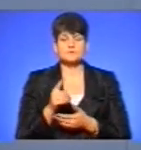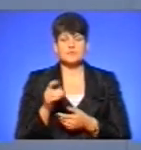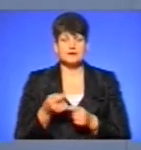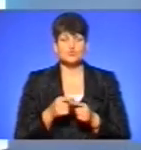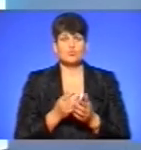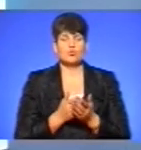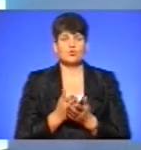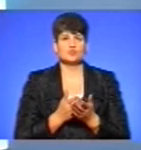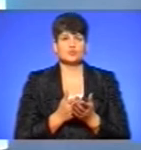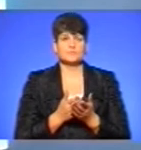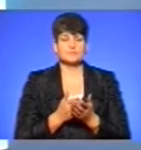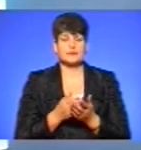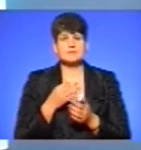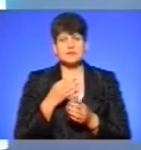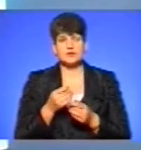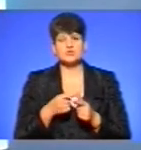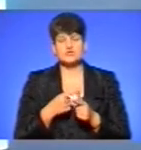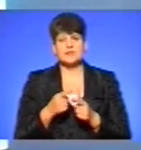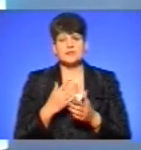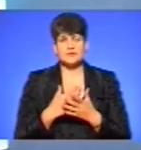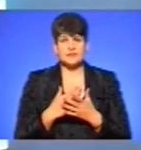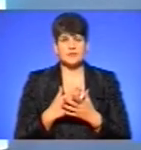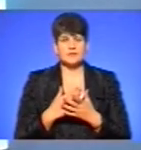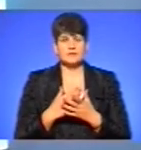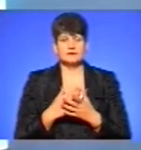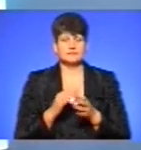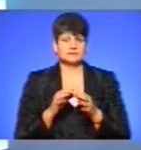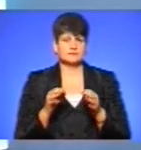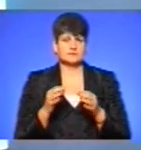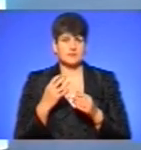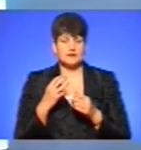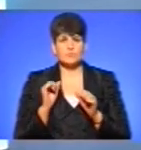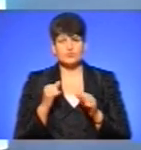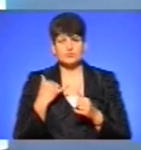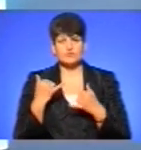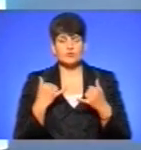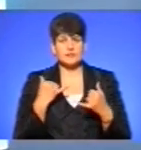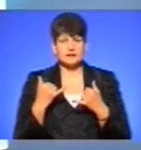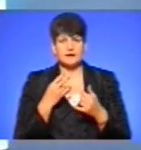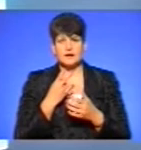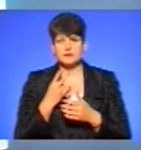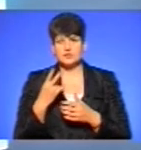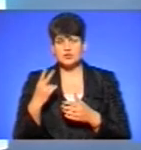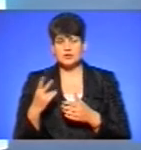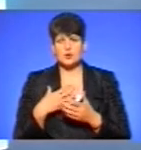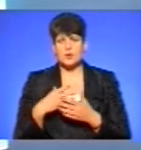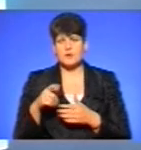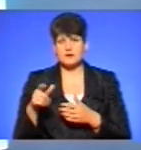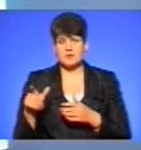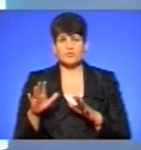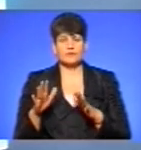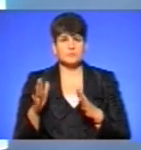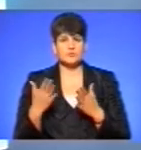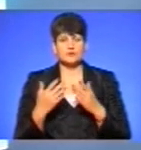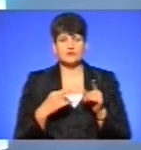послугу. Скажіть, чи існує якась гаряча лінія, де можуть телефонувати глядачі, громадяни в випадку, якщо